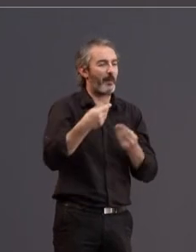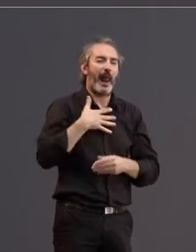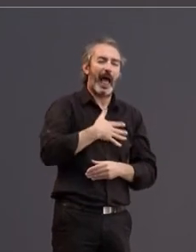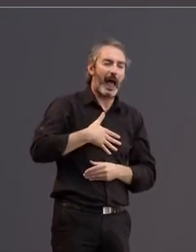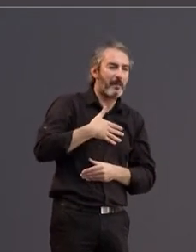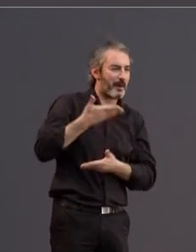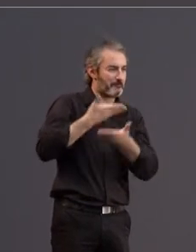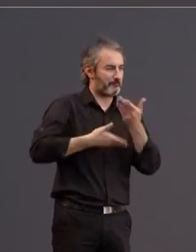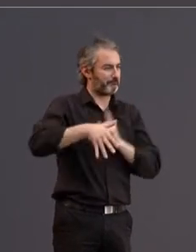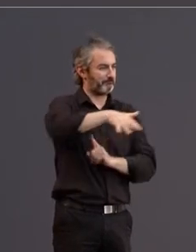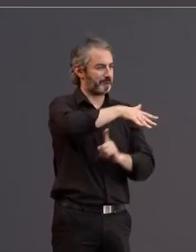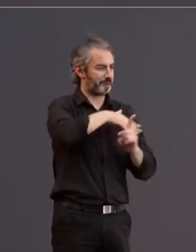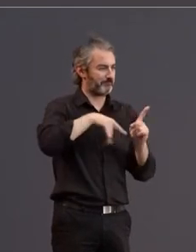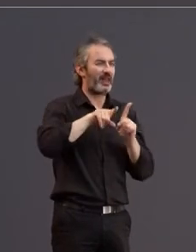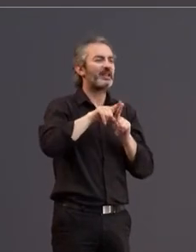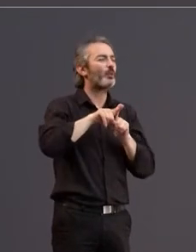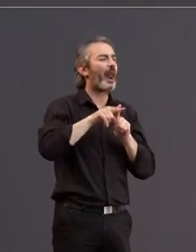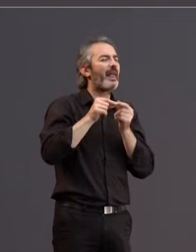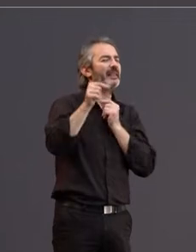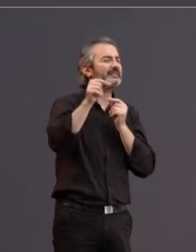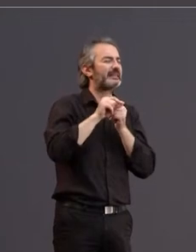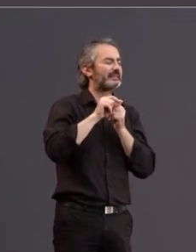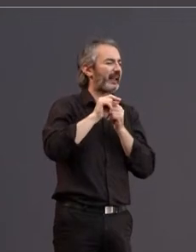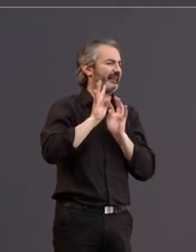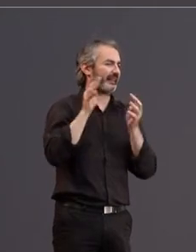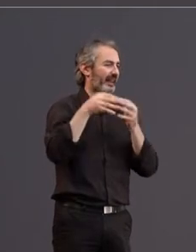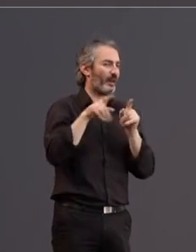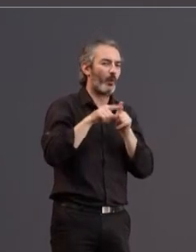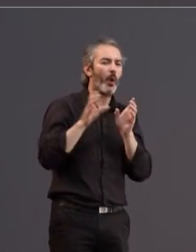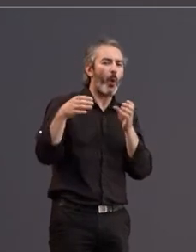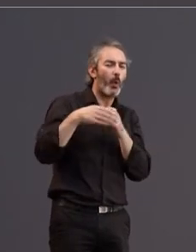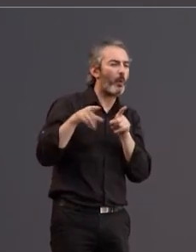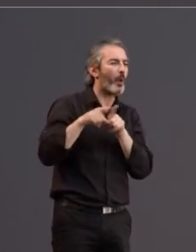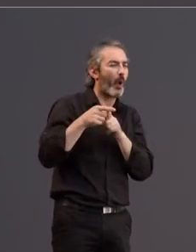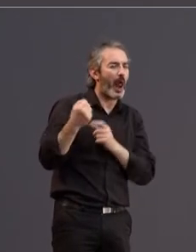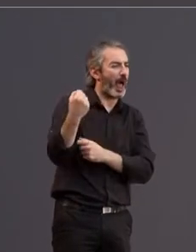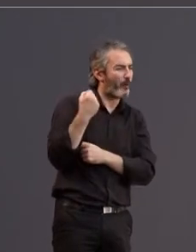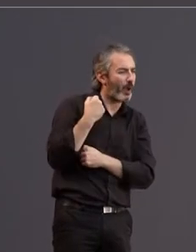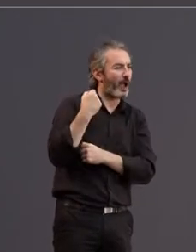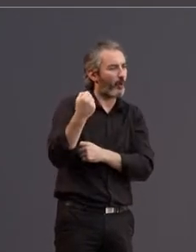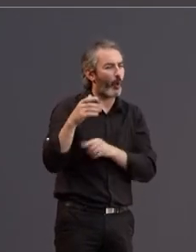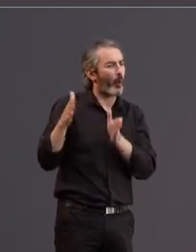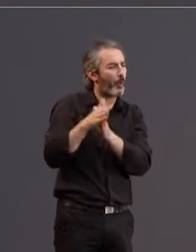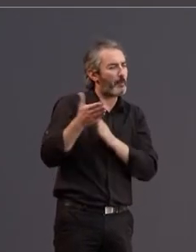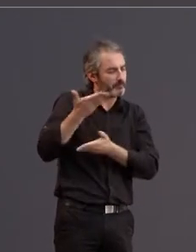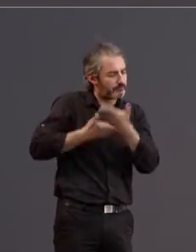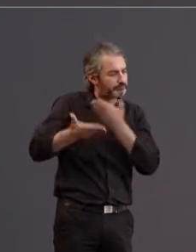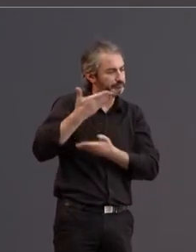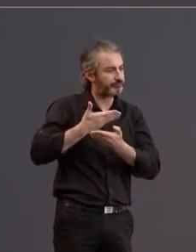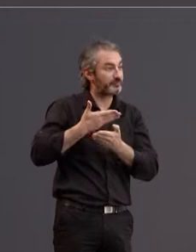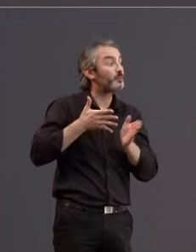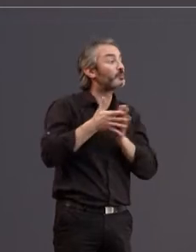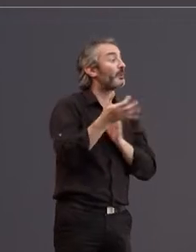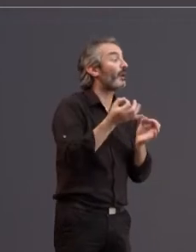envolten, encara que sigui virtualment. Va bé tenir un grup de gent que sumi, que no resti, companys en qui pugueu confiar. Per què us dic